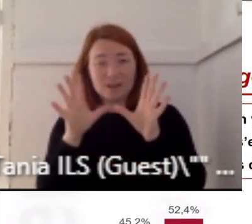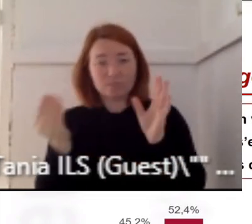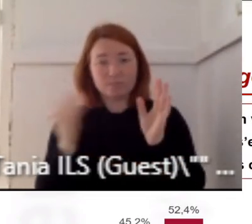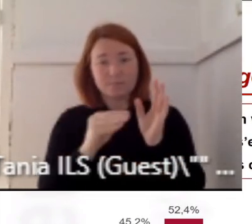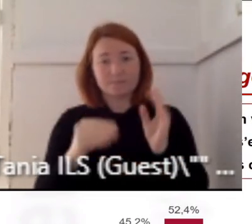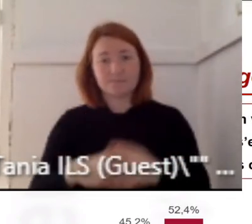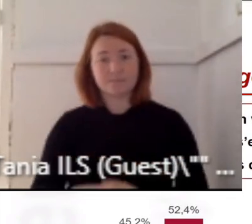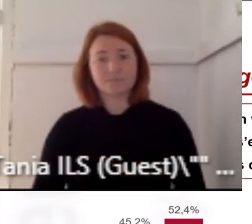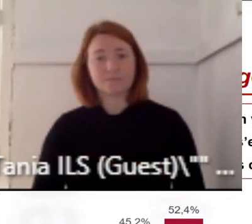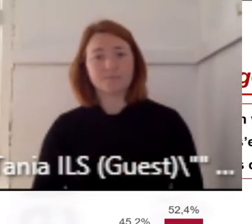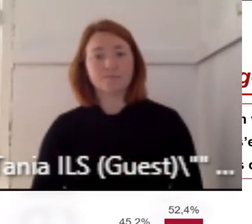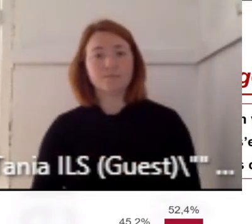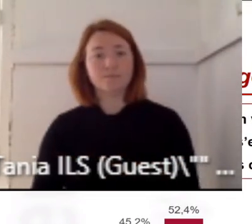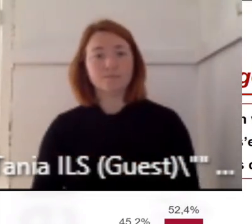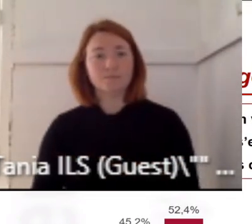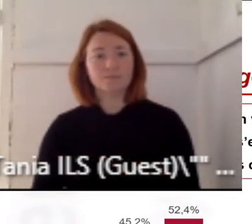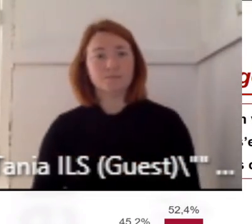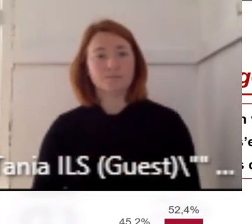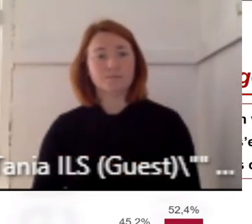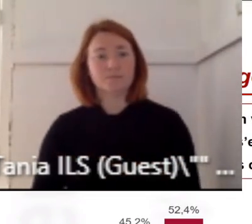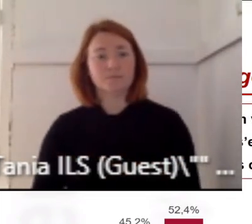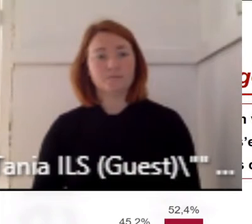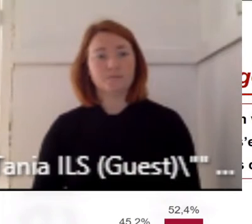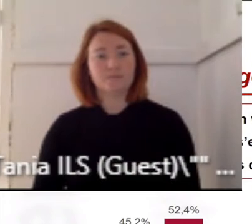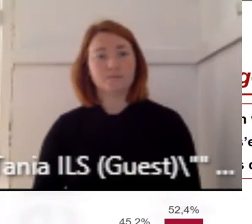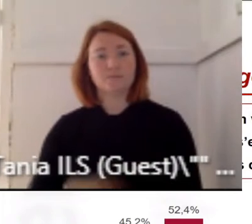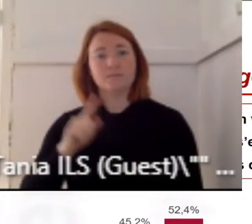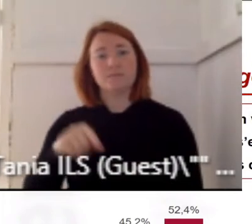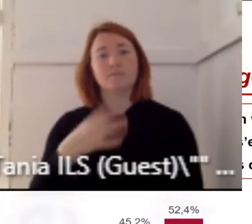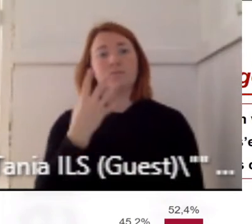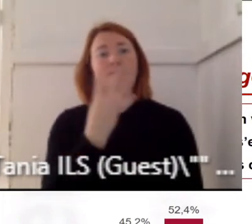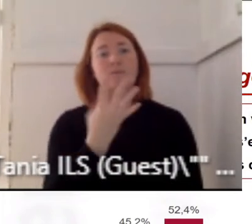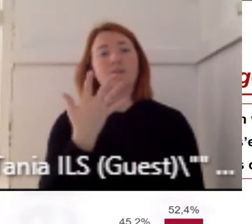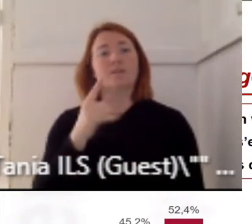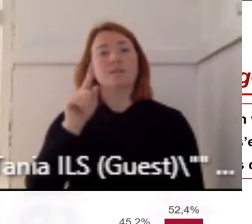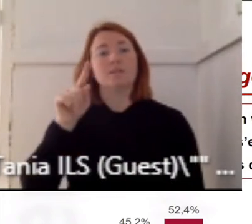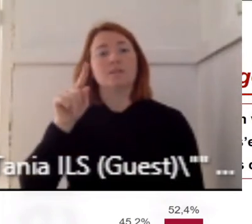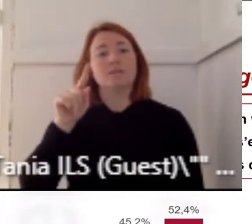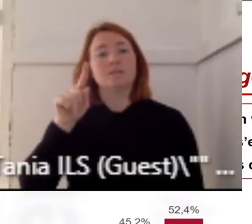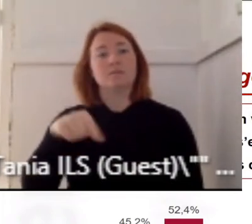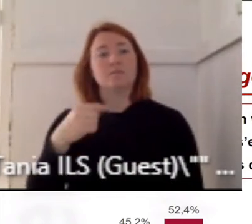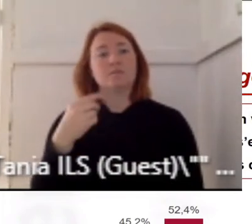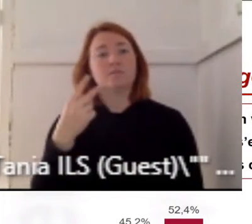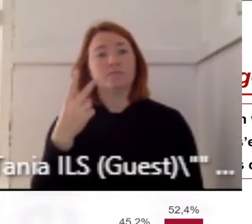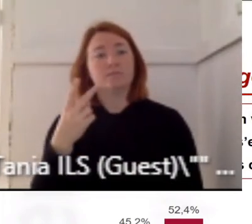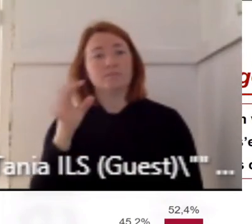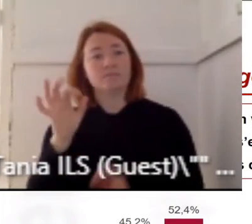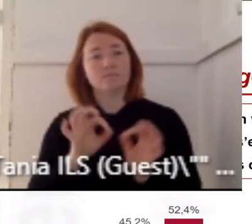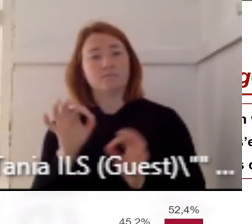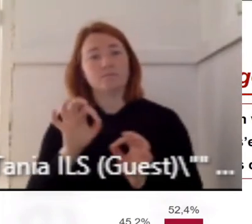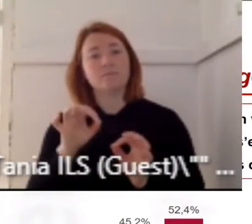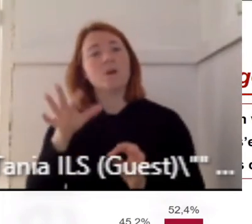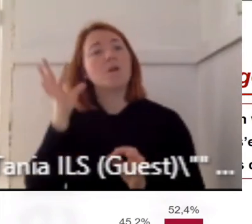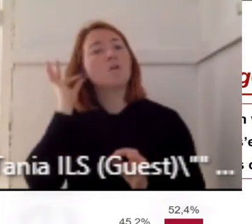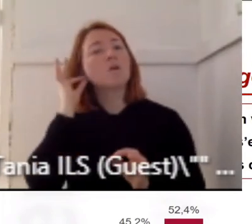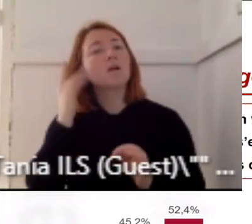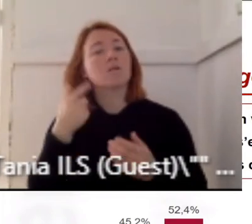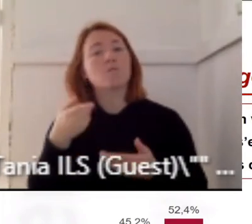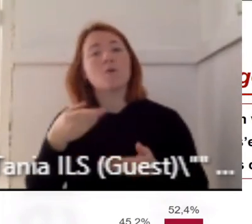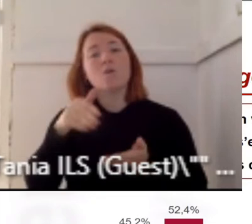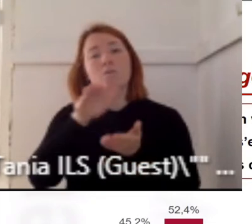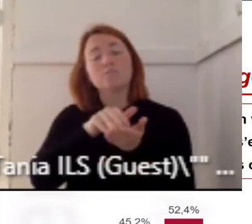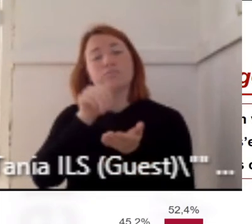També sabem que el 45,2% de les dones han vist reduir-se els ingressos a la seva llar, enfront